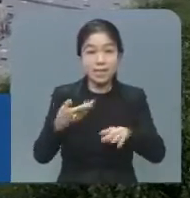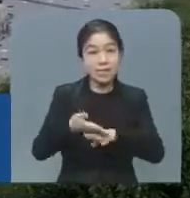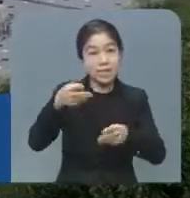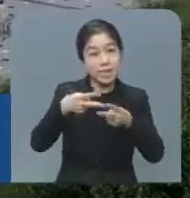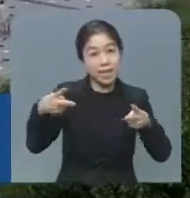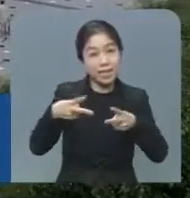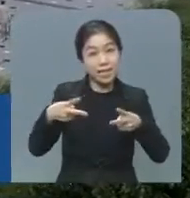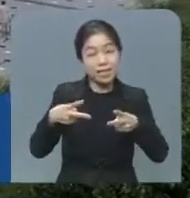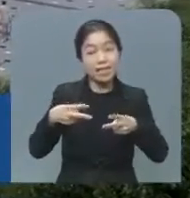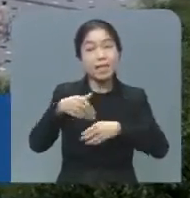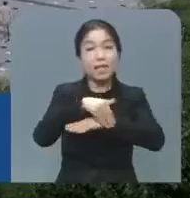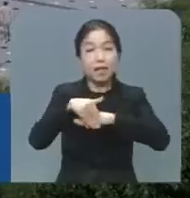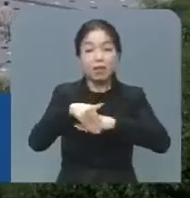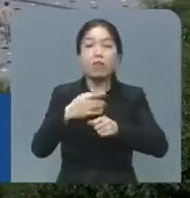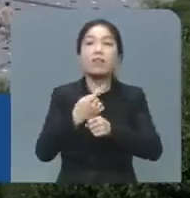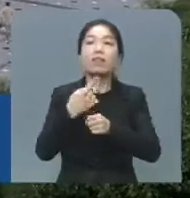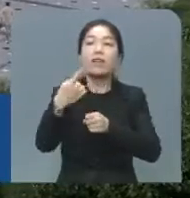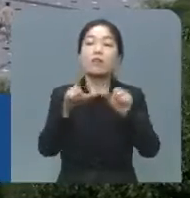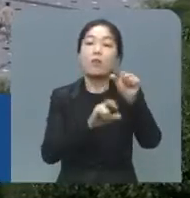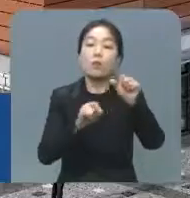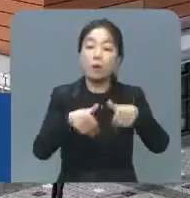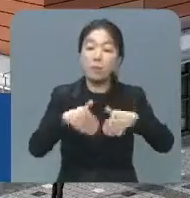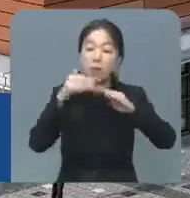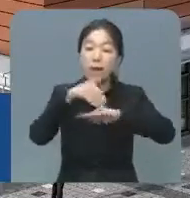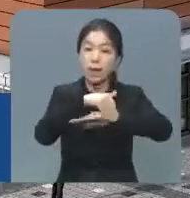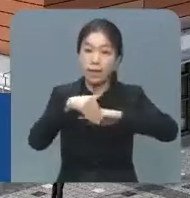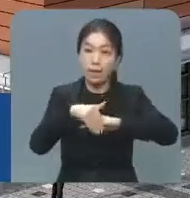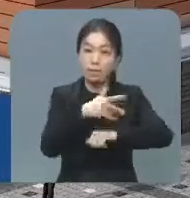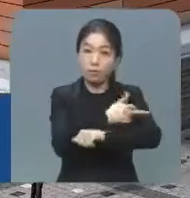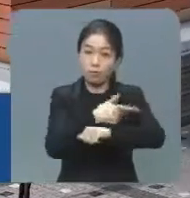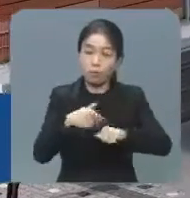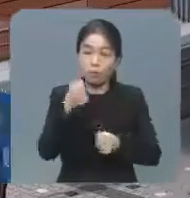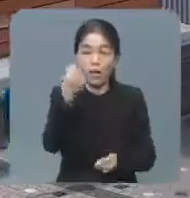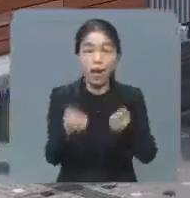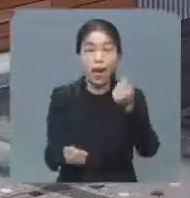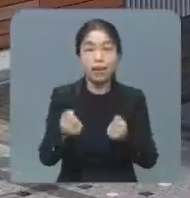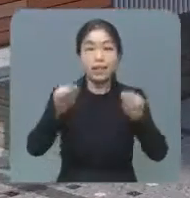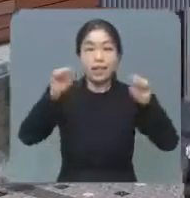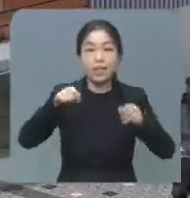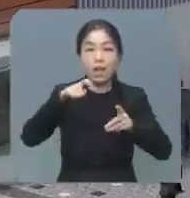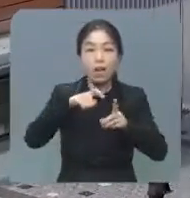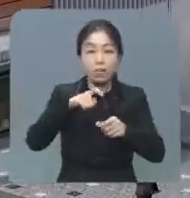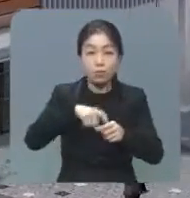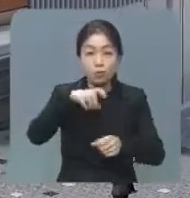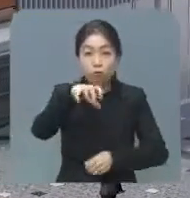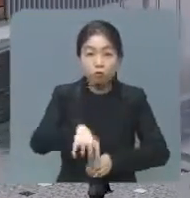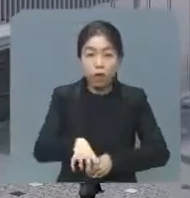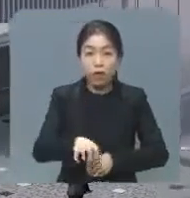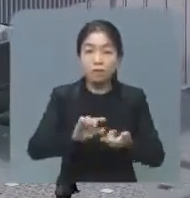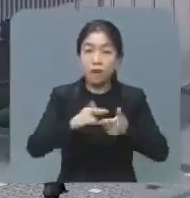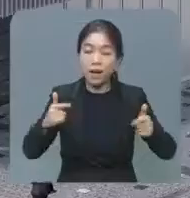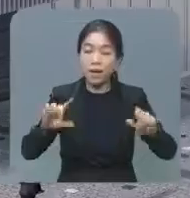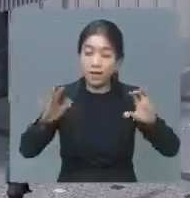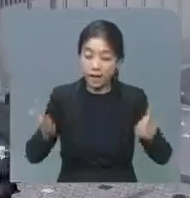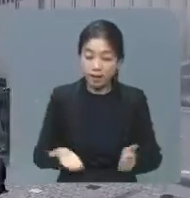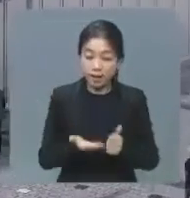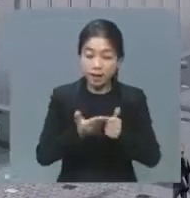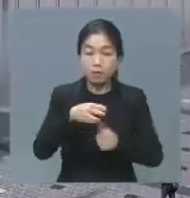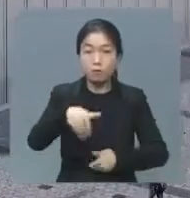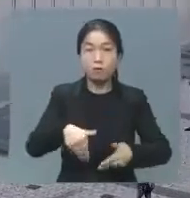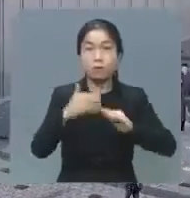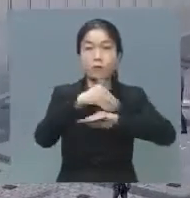5월에 준공 예정입니다 수영장과 헬스장 다목적 체육관과 공동육아 나눔터 등이 조성됩니다